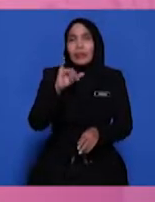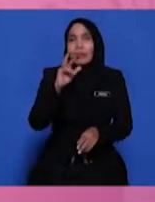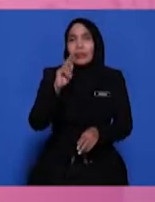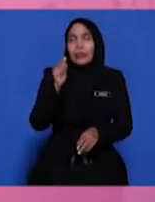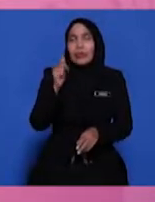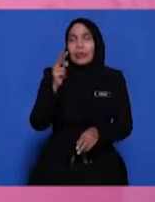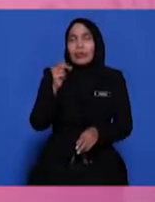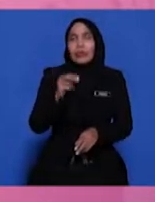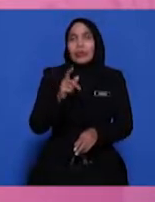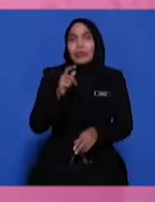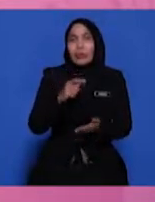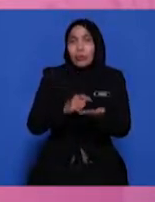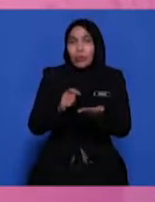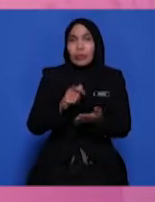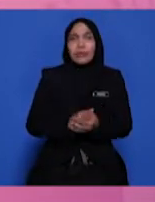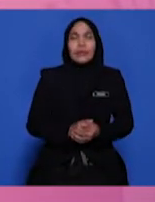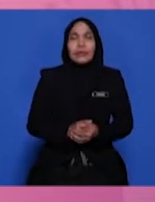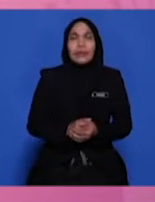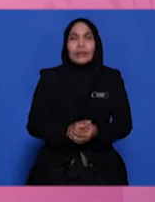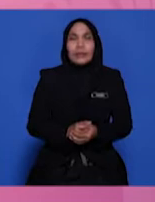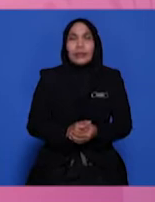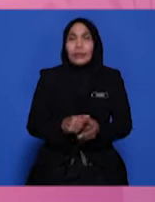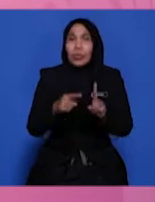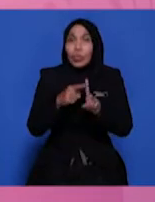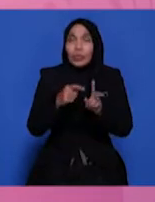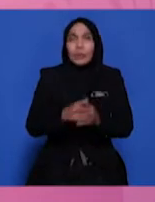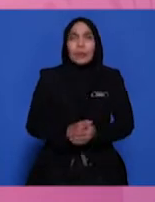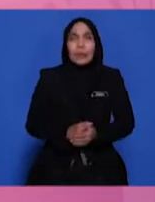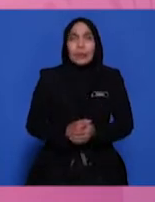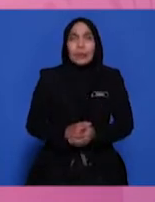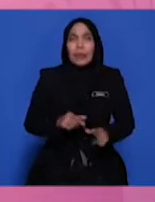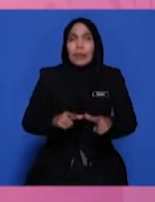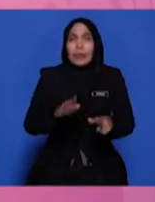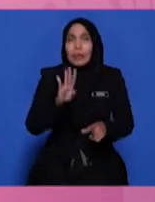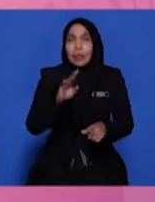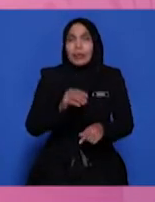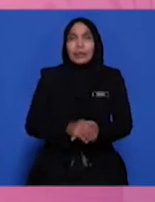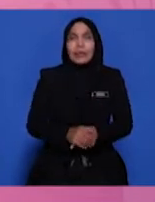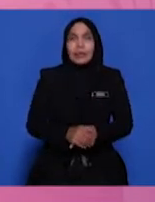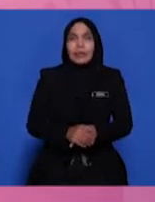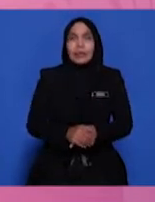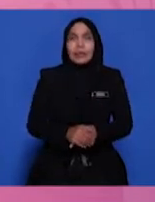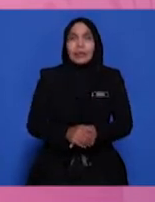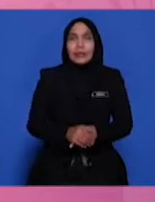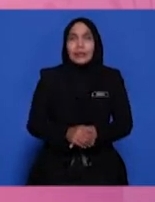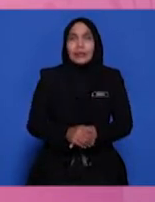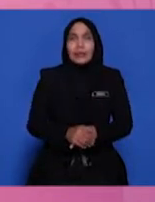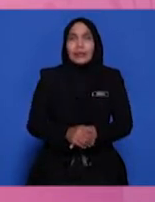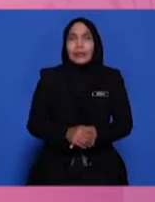perbelanjaan Encik Amir. Adakah perbelanjaan Encik Amir seperti yang dirancang?